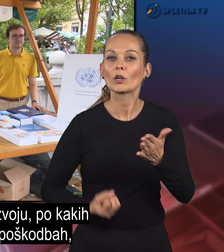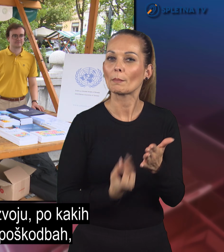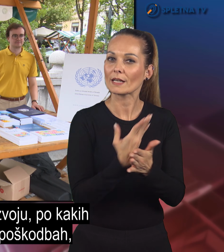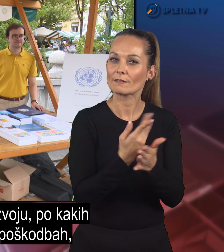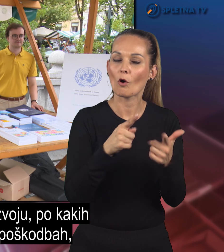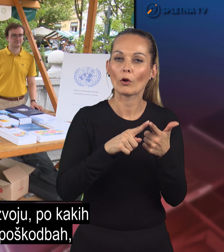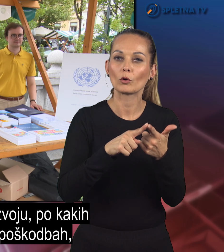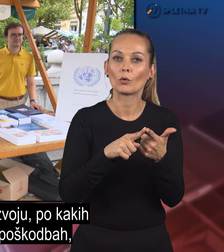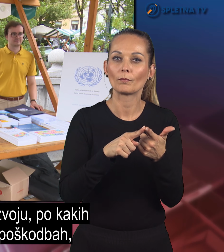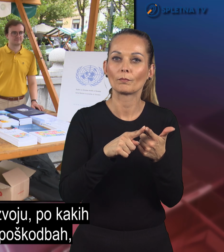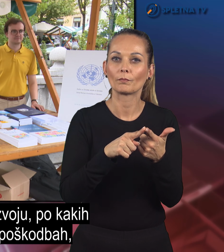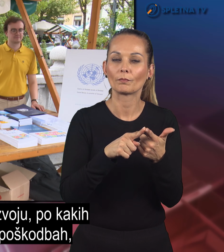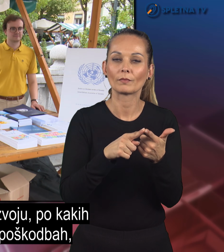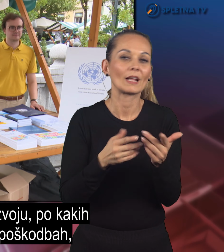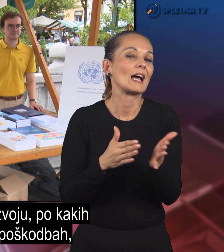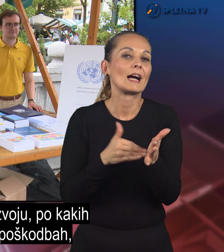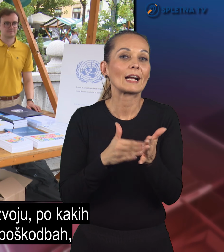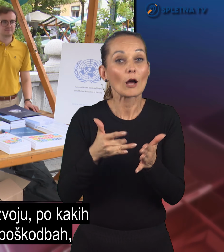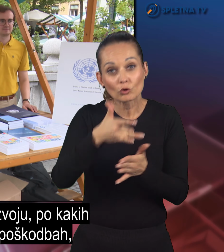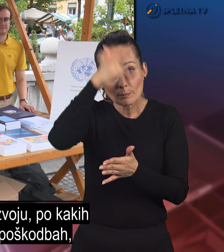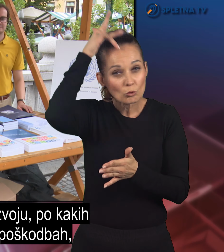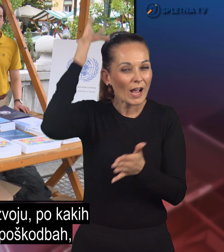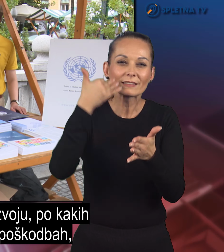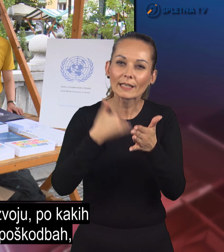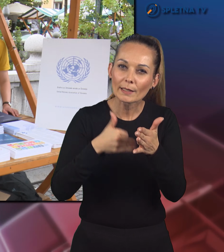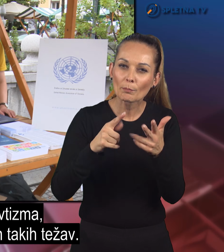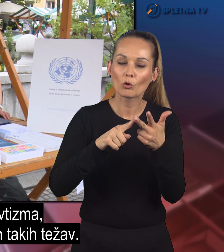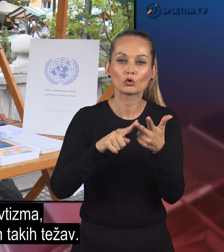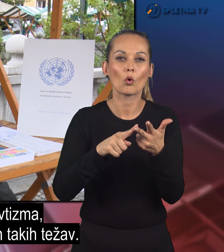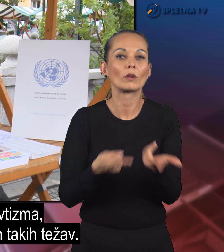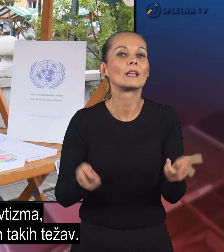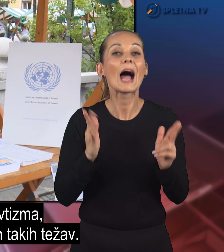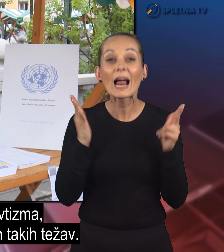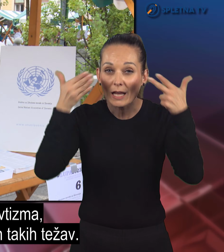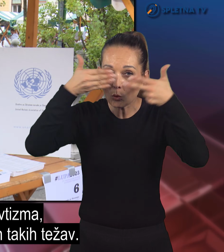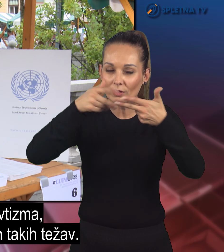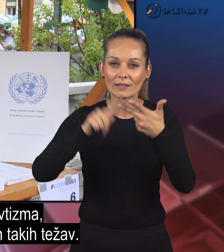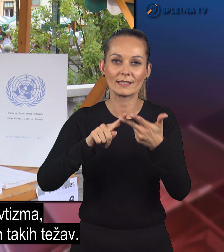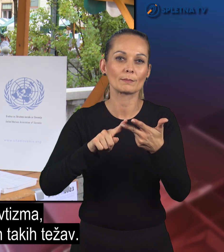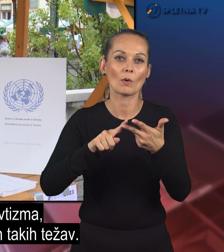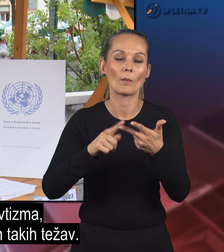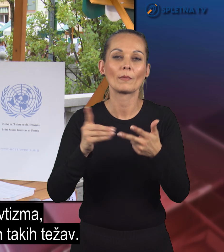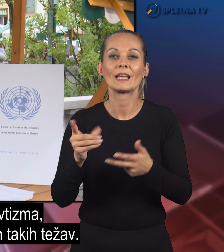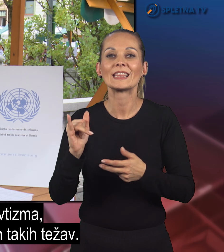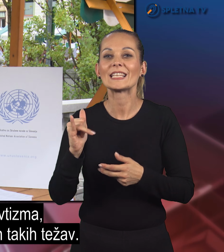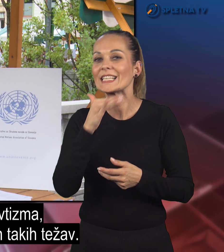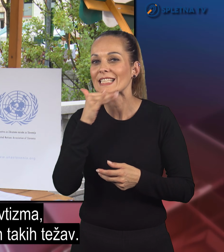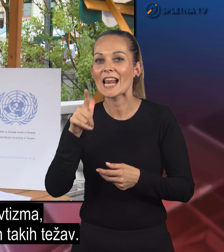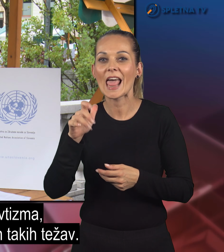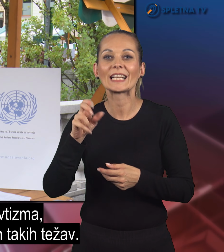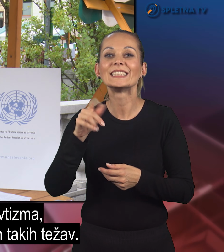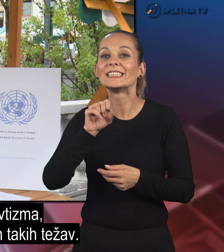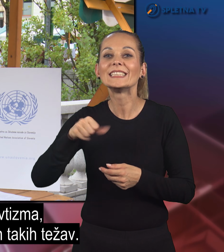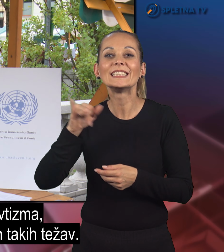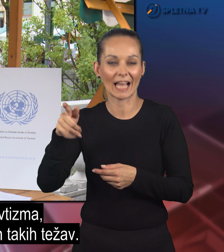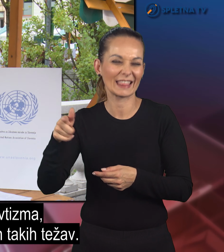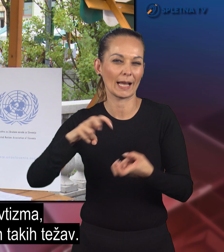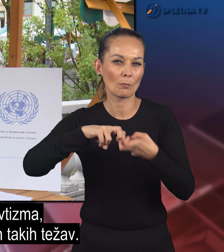razvoju, po kakih možganskih poškodbah zaradi avtizma, pač disleksiji, takih